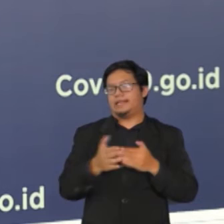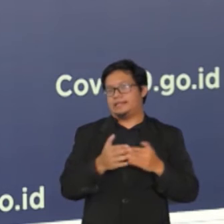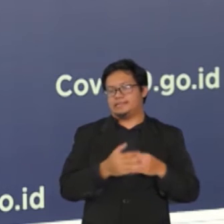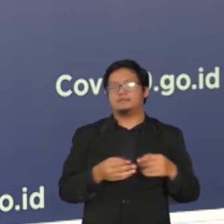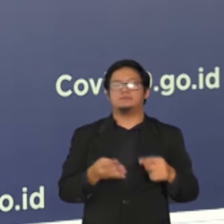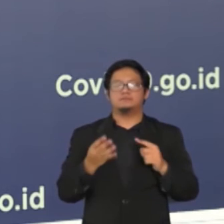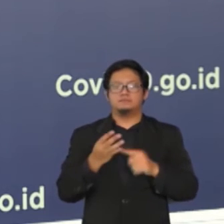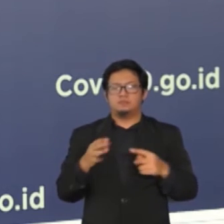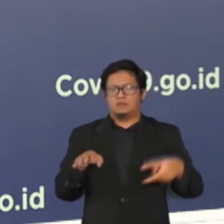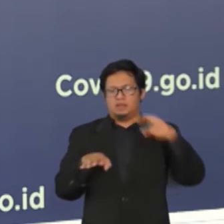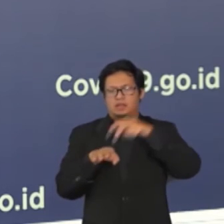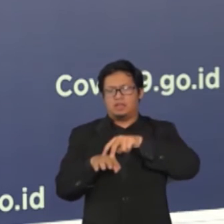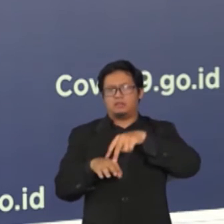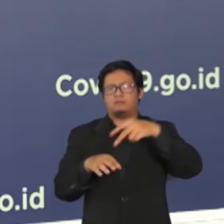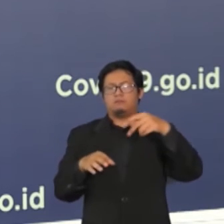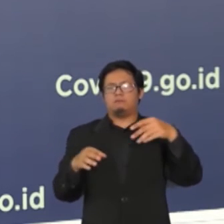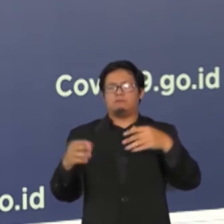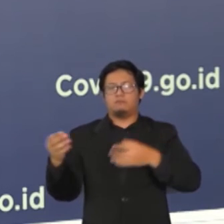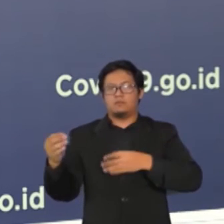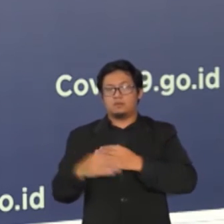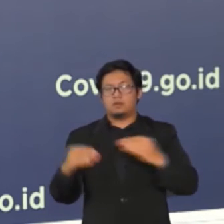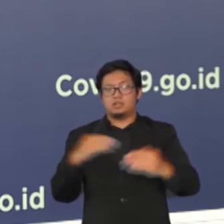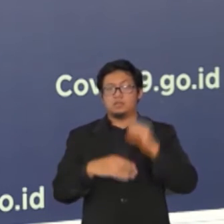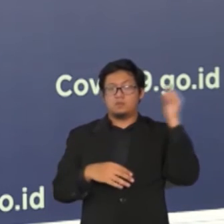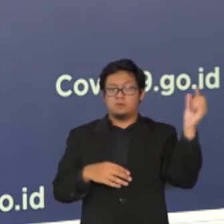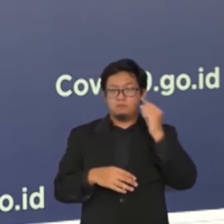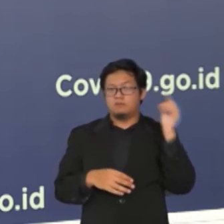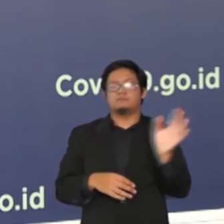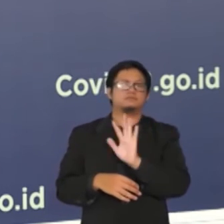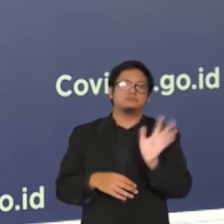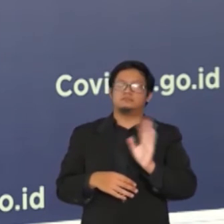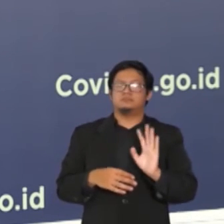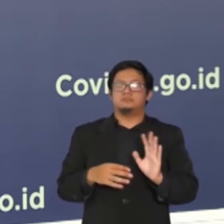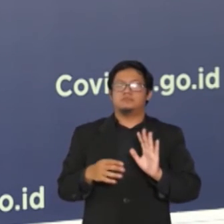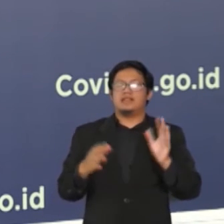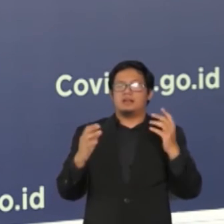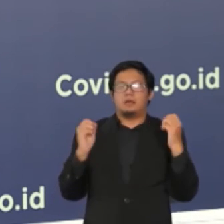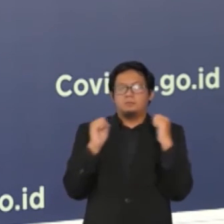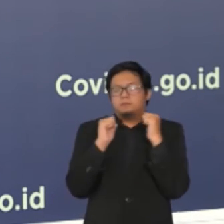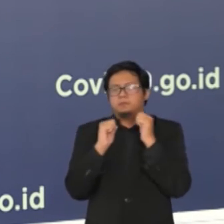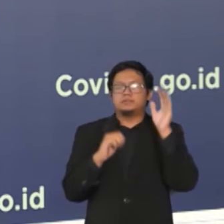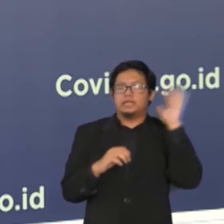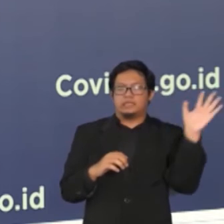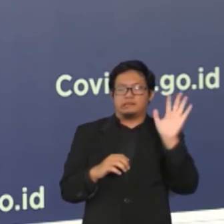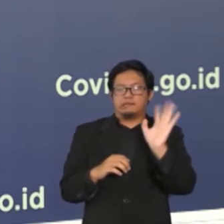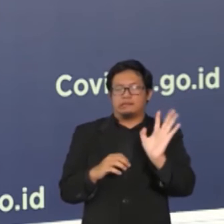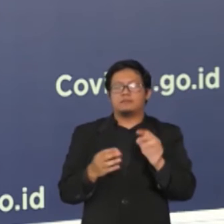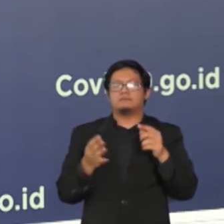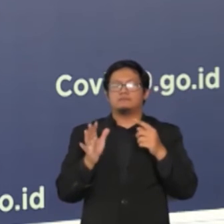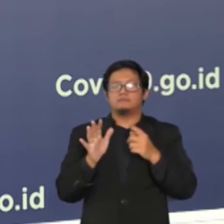naik kendaraan umum yang penuh sesak jika membeli makanan minuman makan dan minumlah di